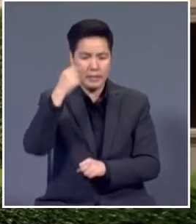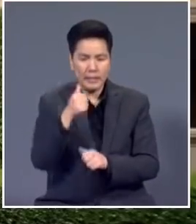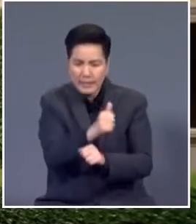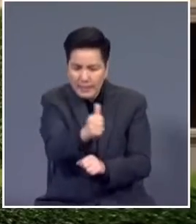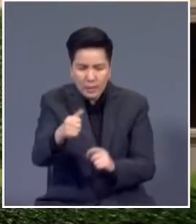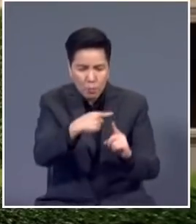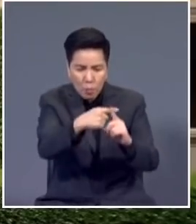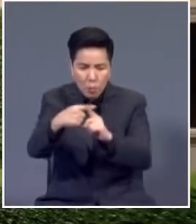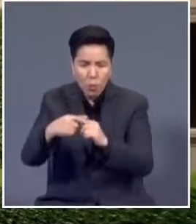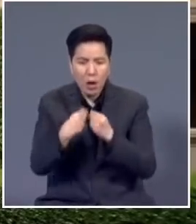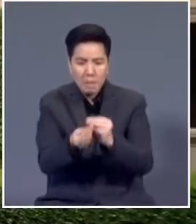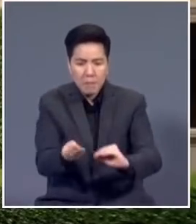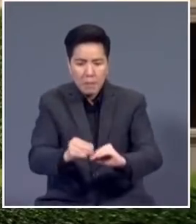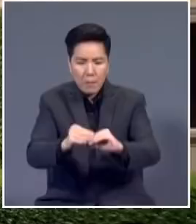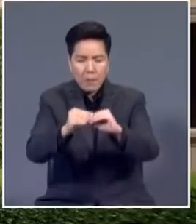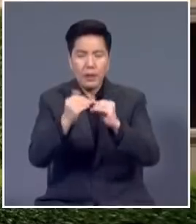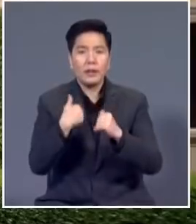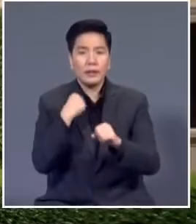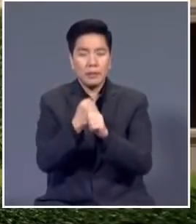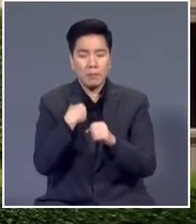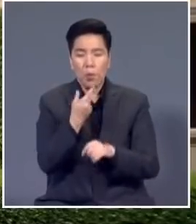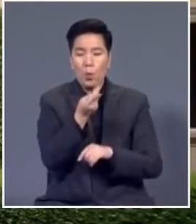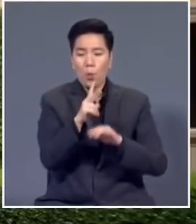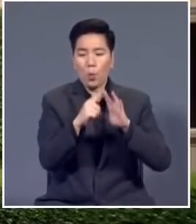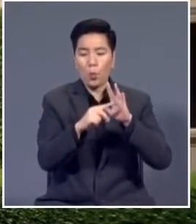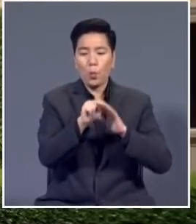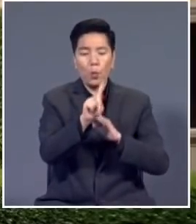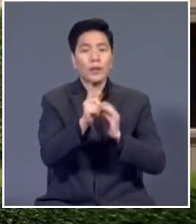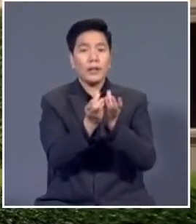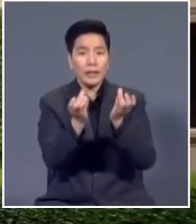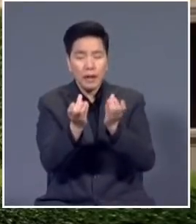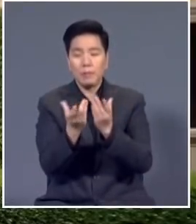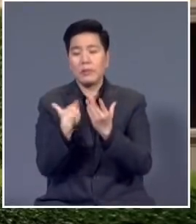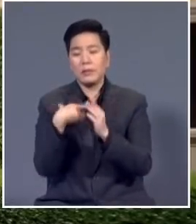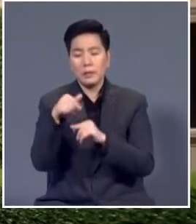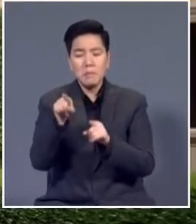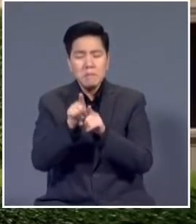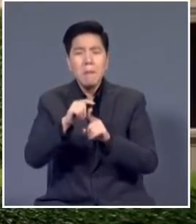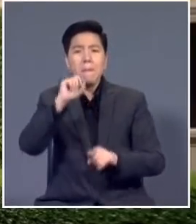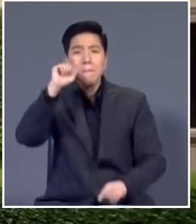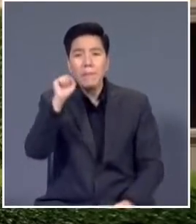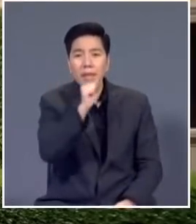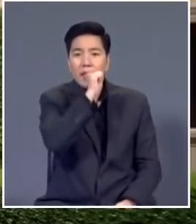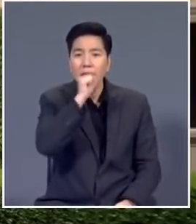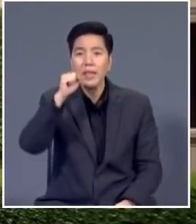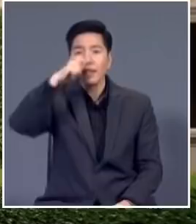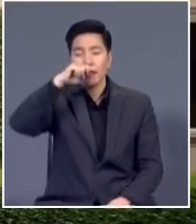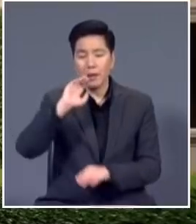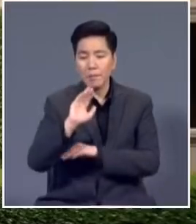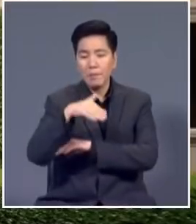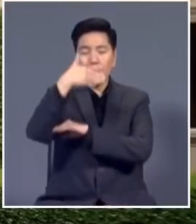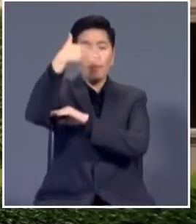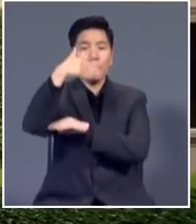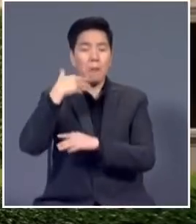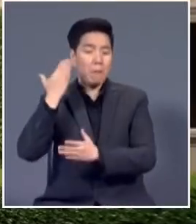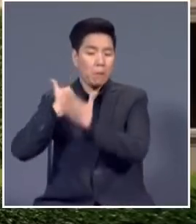งขึ้นนะครับถูกต้องมีคุณธรรมจริยธรรมและความสงบเหมือนในเพลงชาติไทยของเรานะครับโดยเฉพาะในช่วงเวลาของประวัติศ